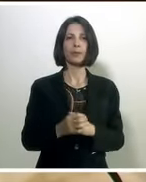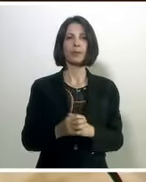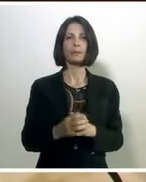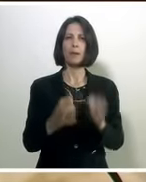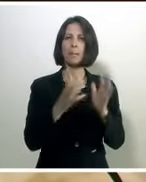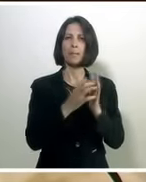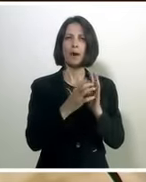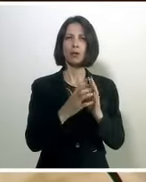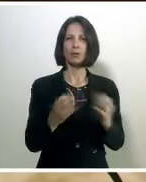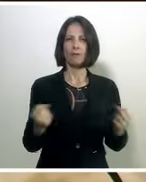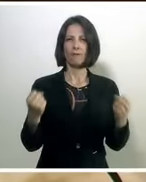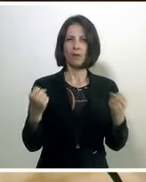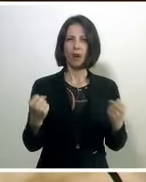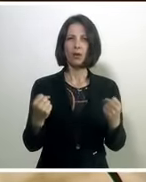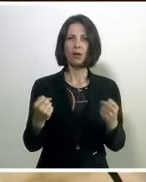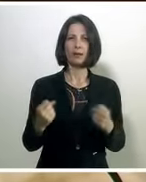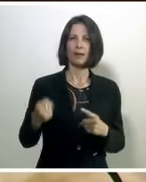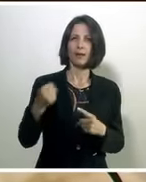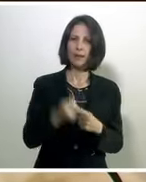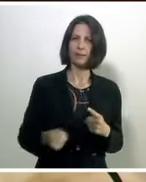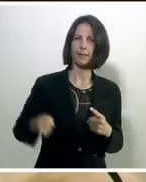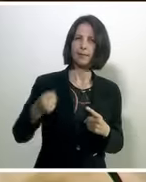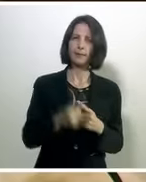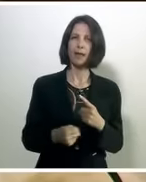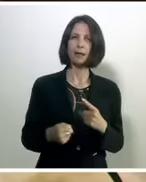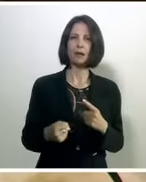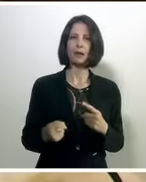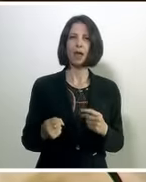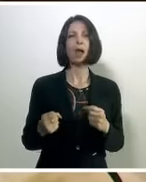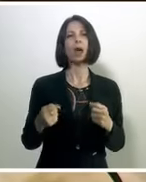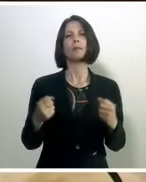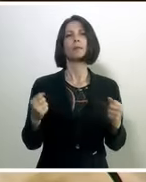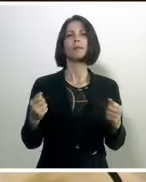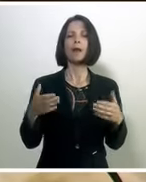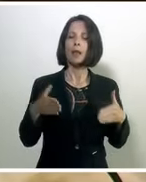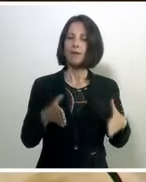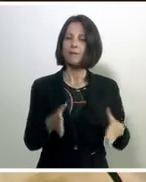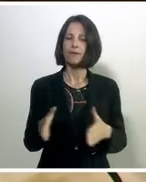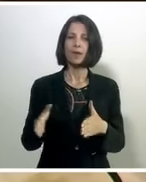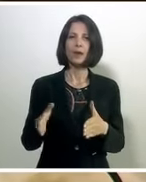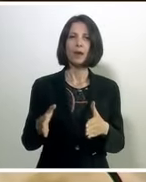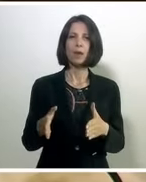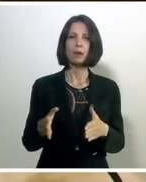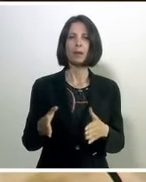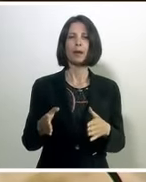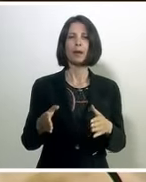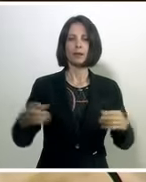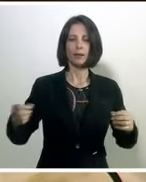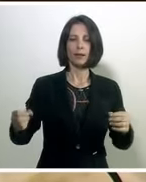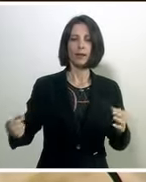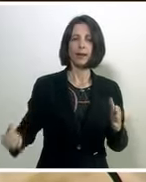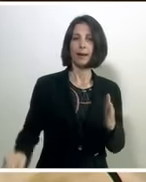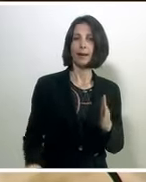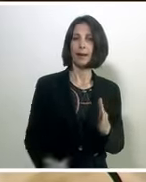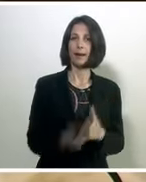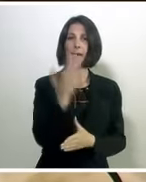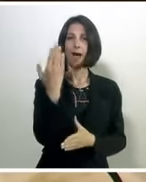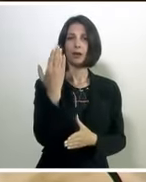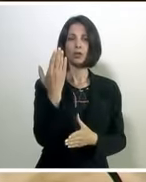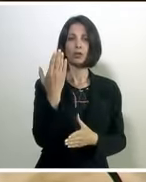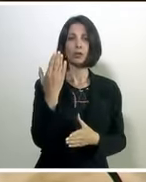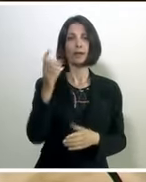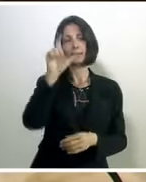quella dedizione a una causa che egli credeva la via Maestra per la rinascita Democratica dell'Italia